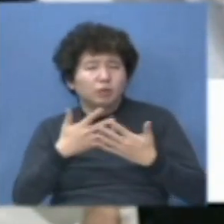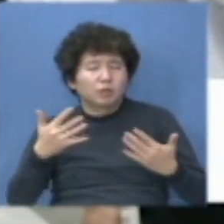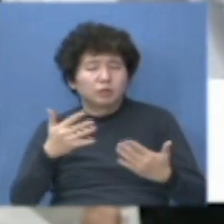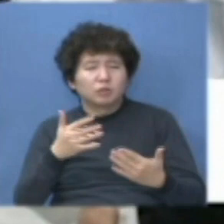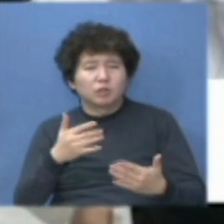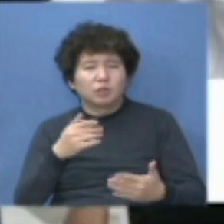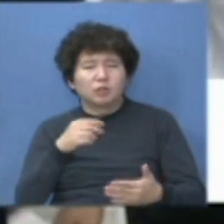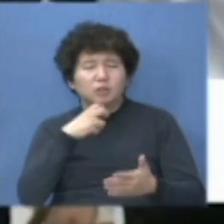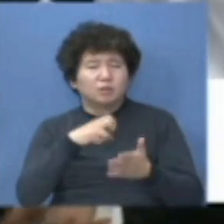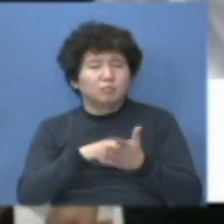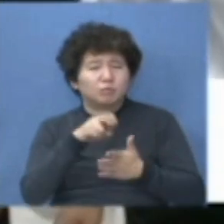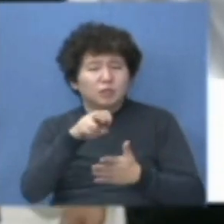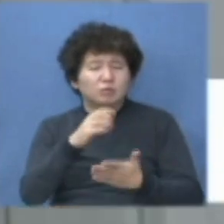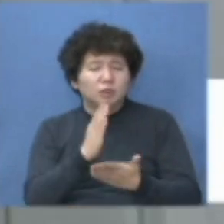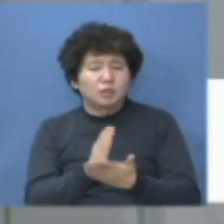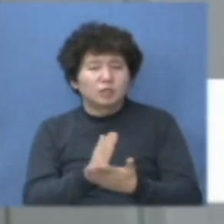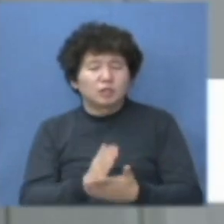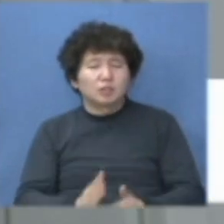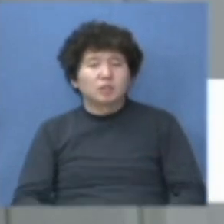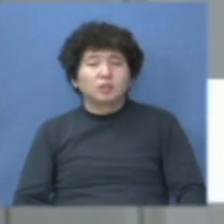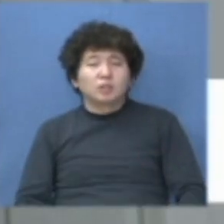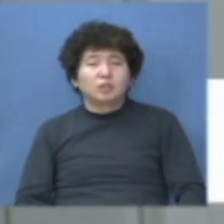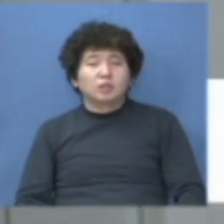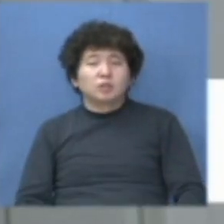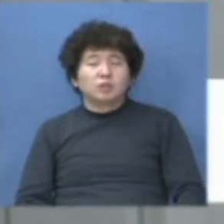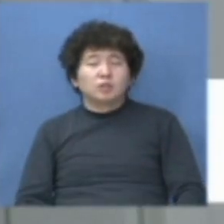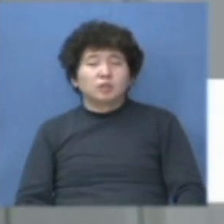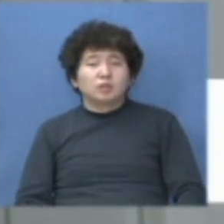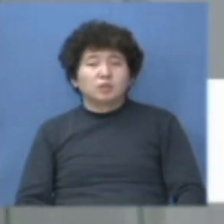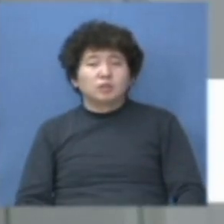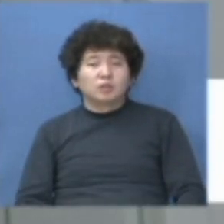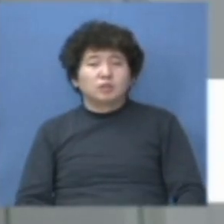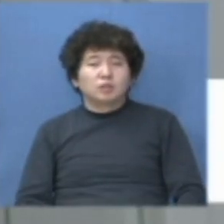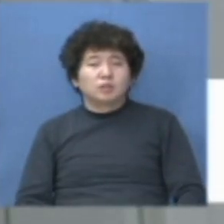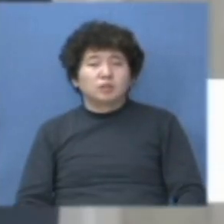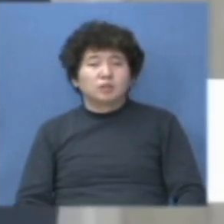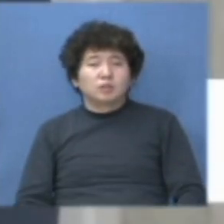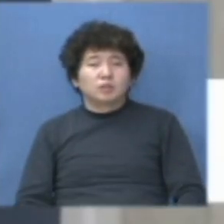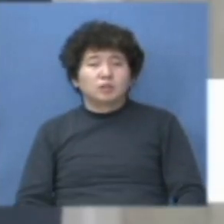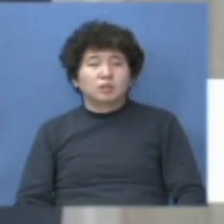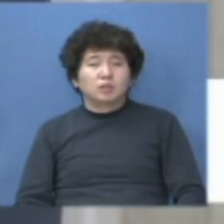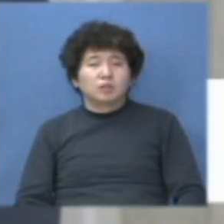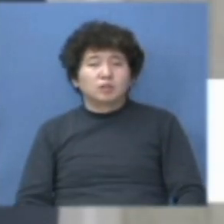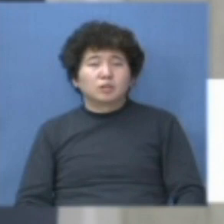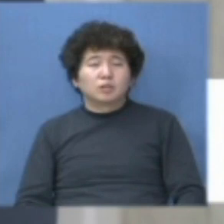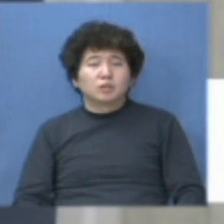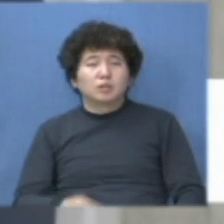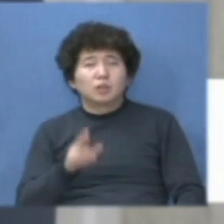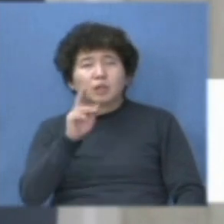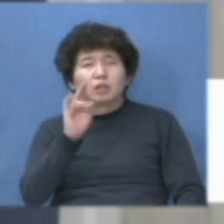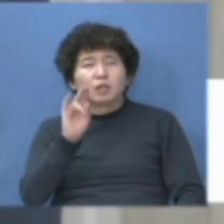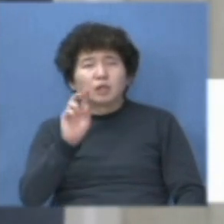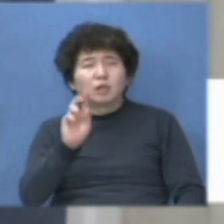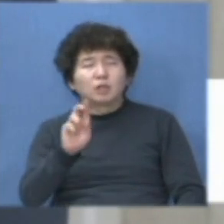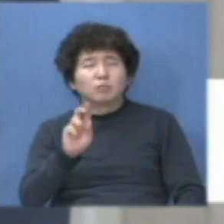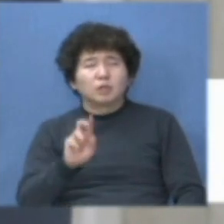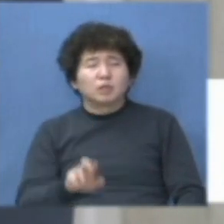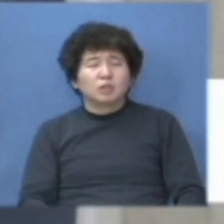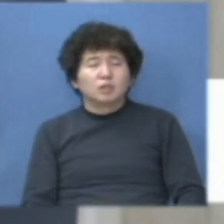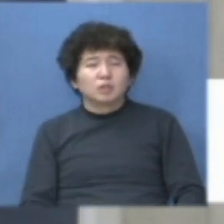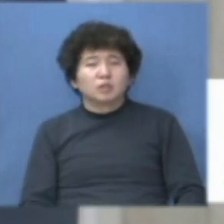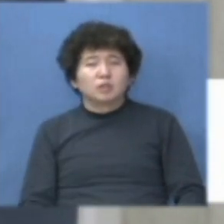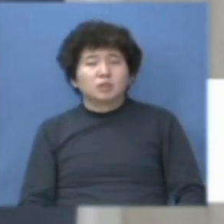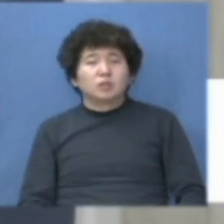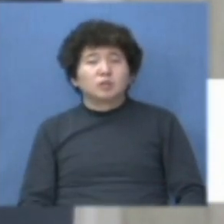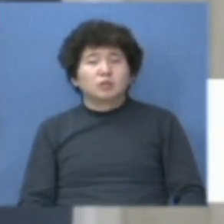хаттамалар, жүргізілген арнайы операция кезінде тәркіленген заттары сақтаулы. Ұлттық қауіпсіздік комитетінің Шығыс Қазақстан облысы бойынша